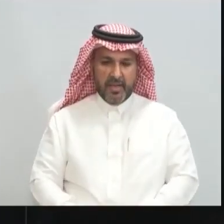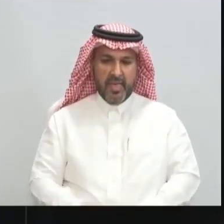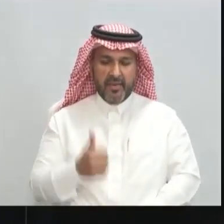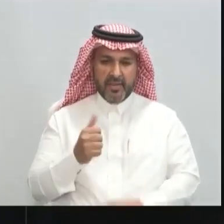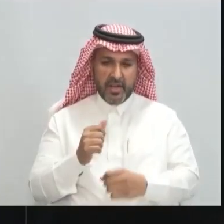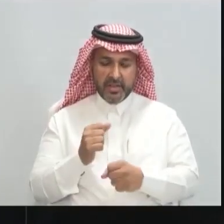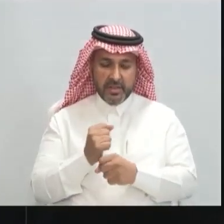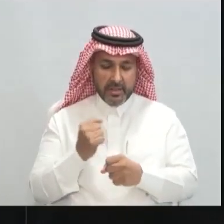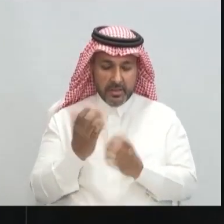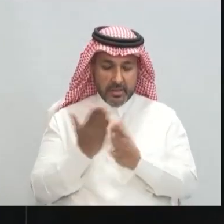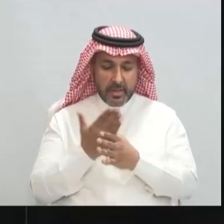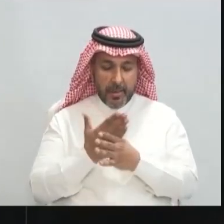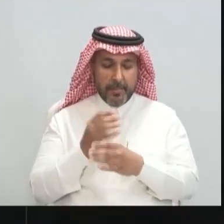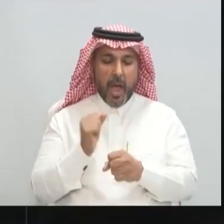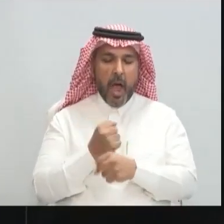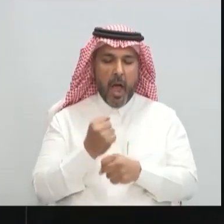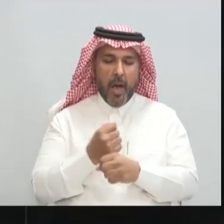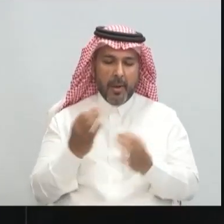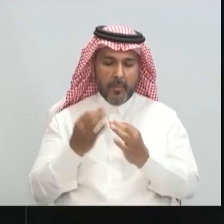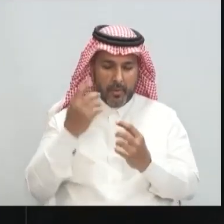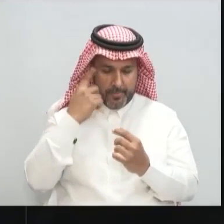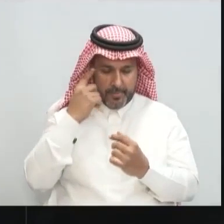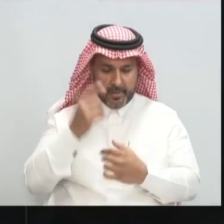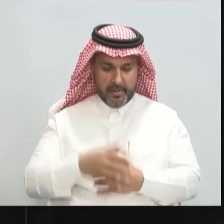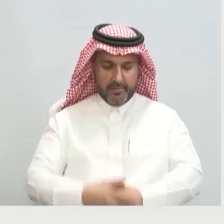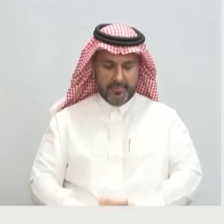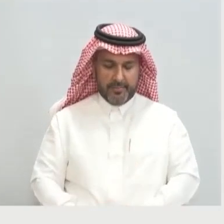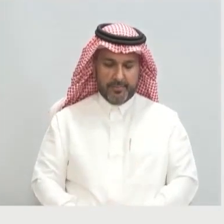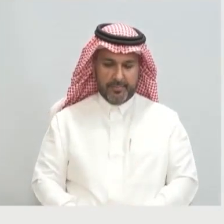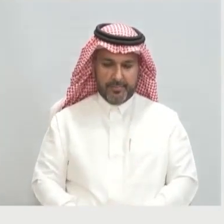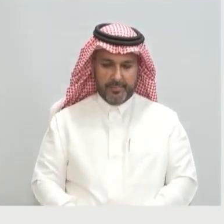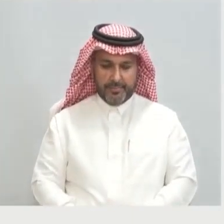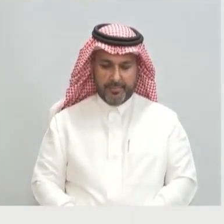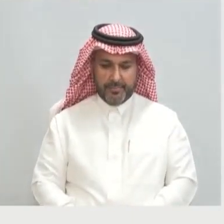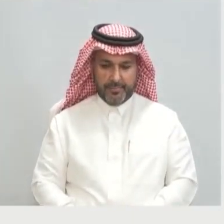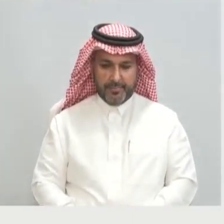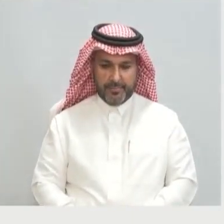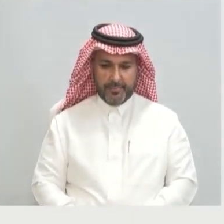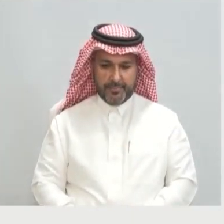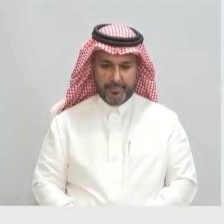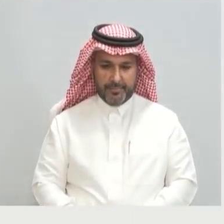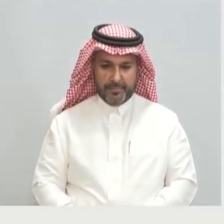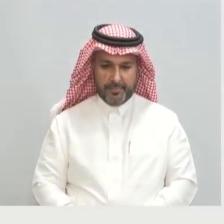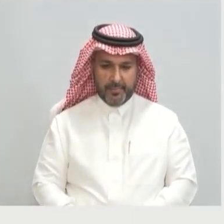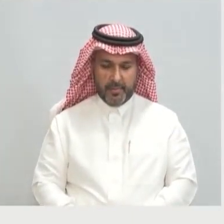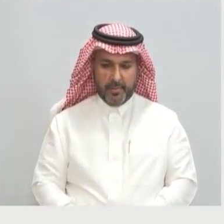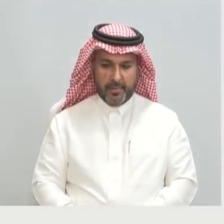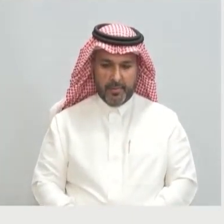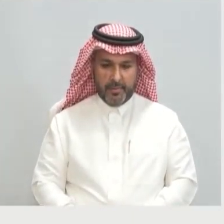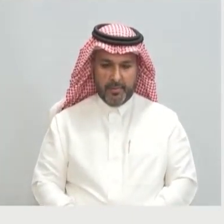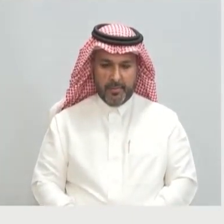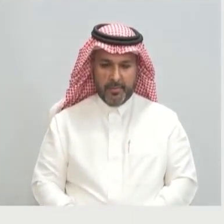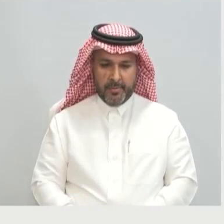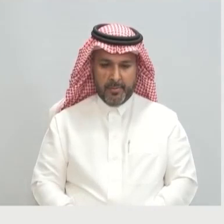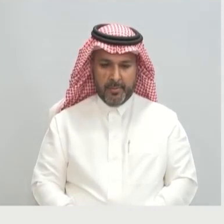به قنوات التواصل الشخصيه هي القنوات الموجوده خارج القنوات التنظيميه المعتمده في المنظمه غالبا ما